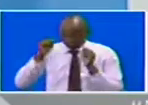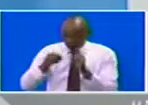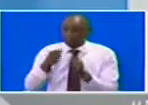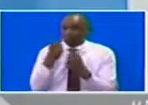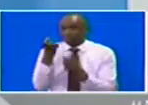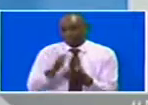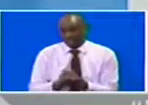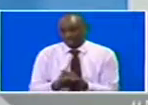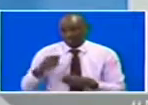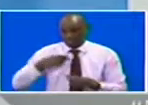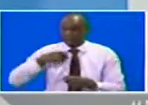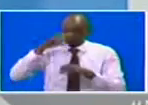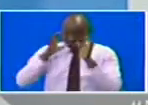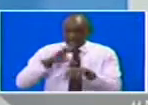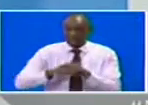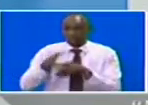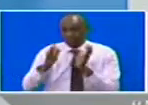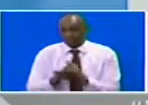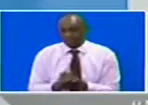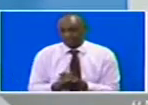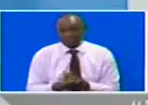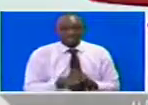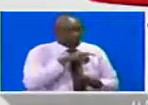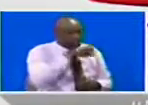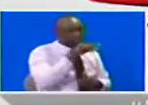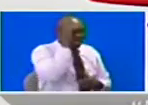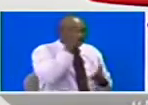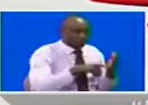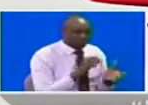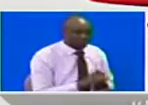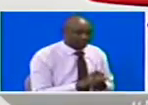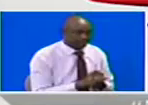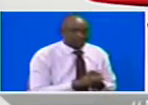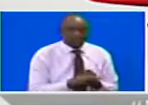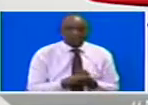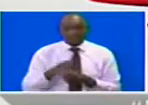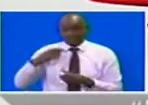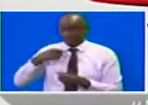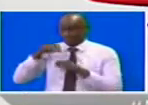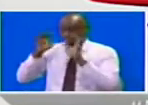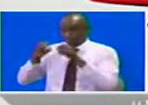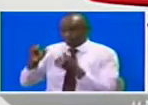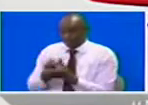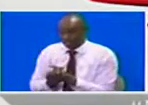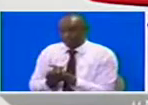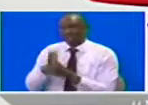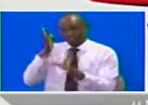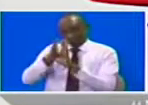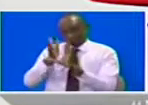ningezungumza nikipata hiyo nafasi. Na wewe mwenyewe umesomea taaluma gani? Mimi nimefanya diploma kwa psychology and